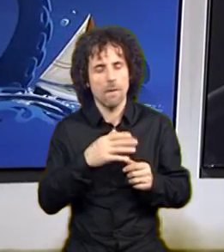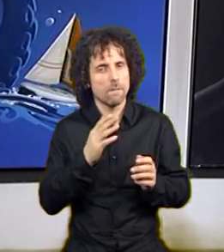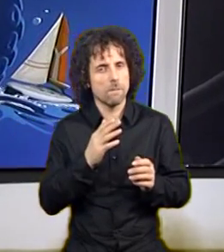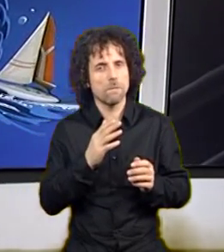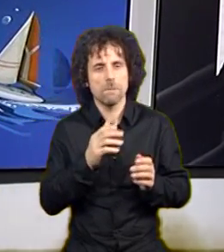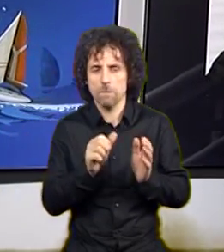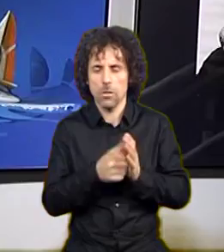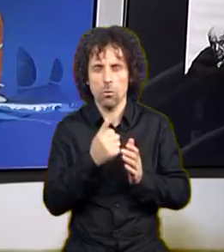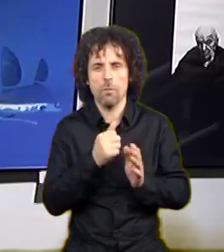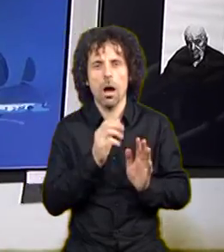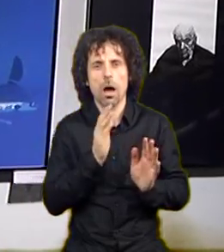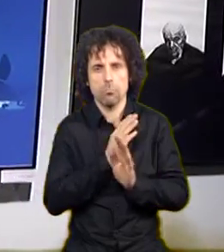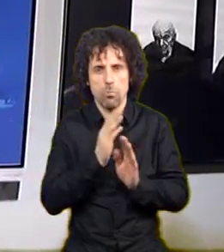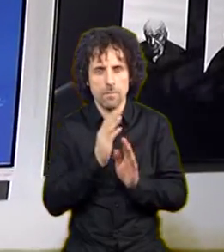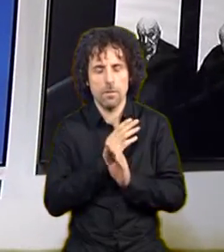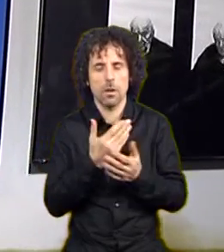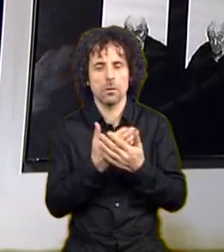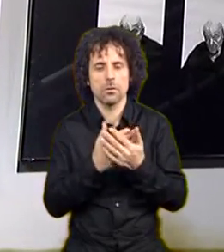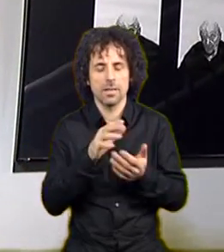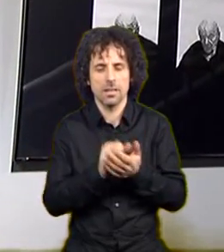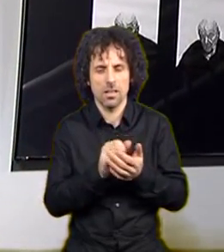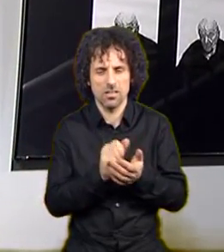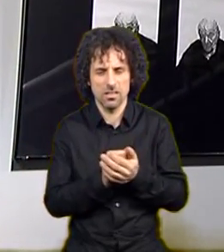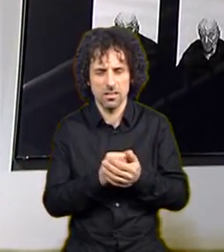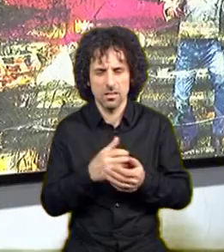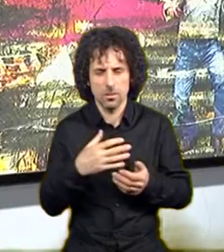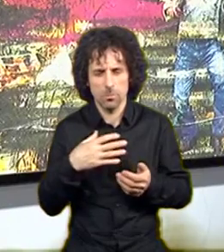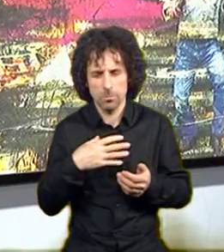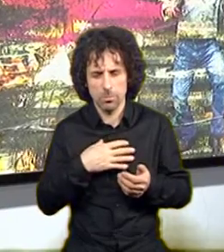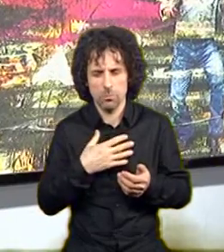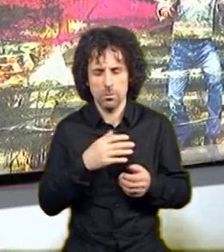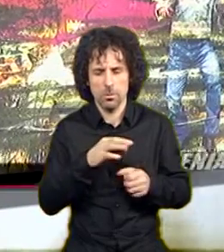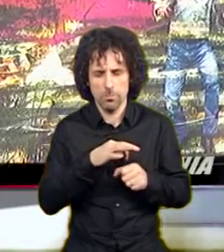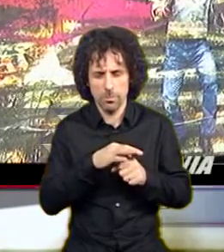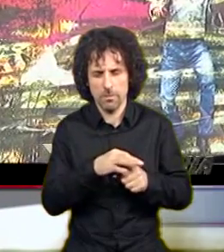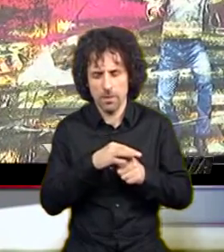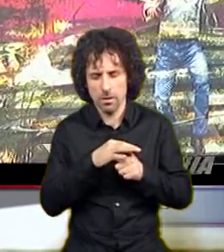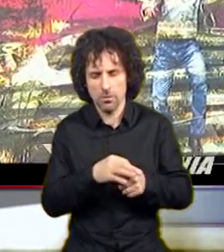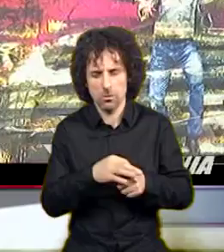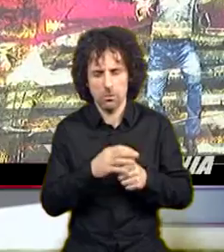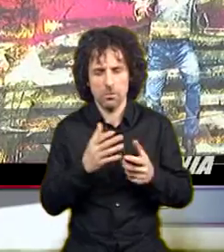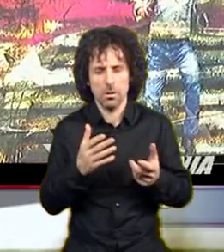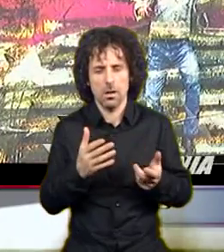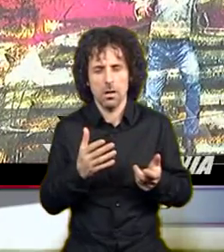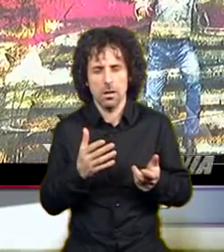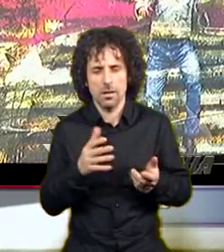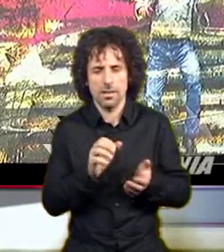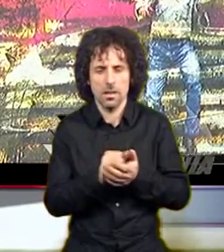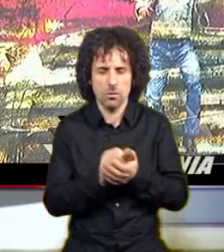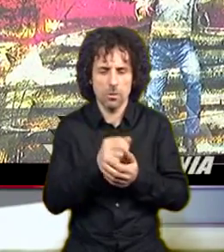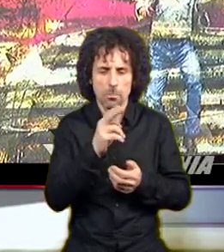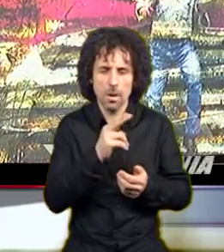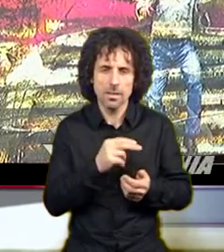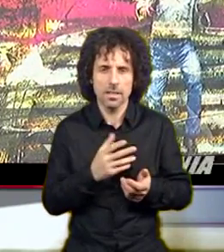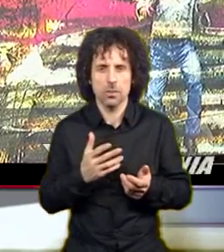wyjątkowa atmosfera ze względu na zajęcia, jakie były prowadzone, czyli wszelkiego